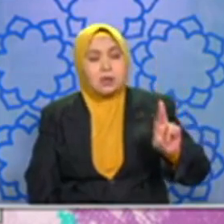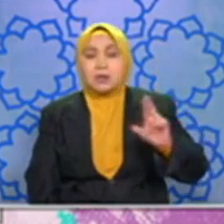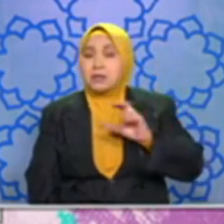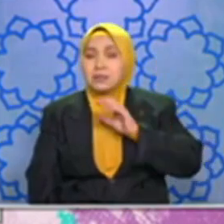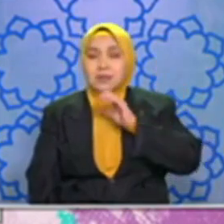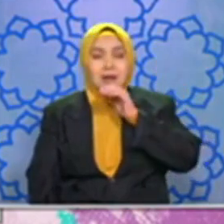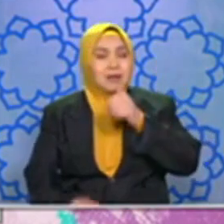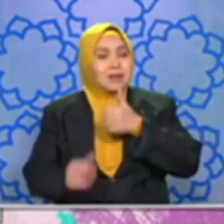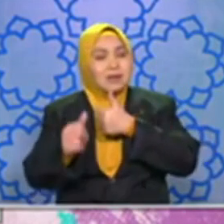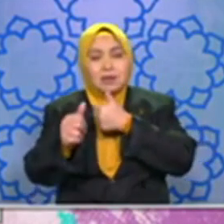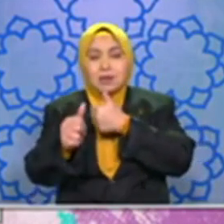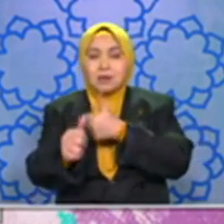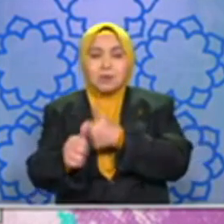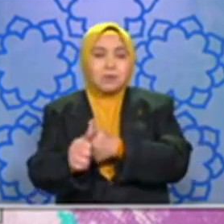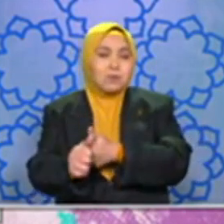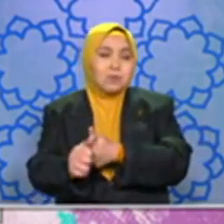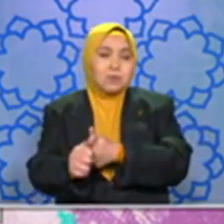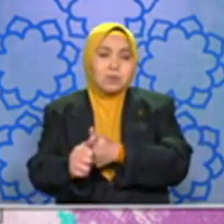رجلا